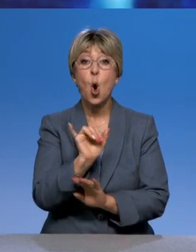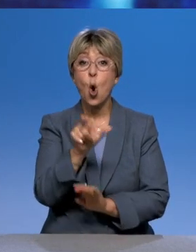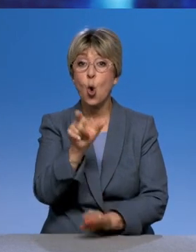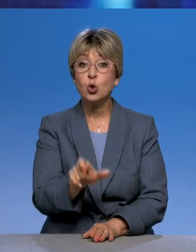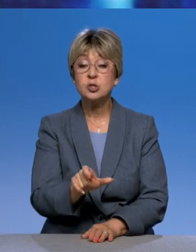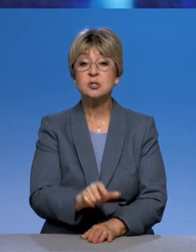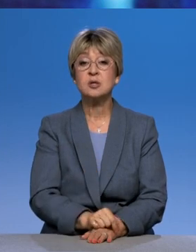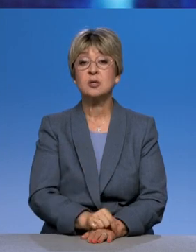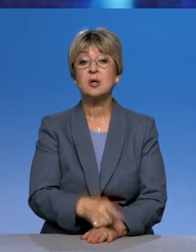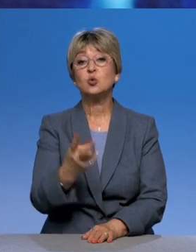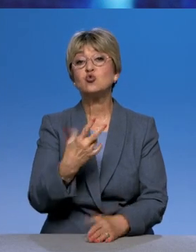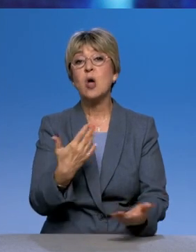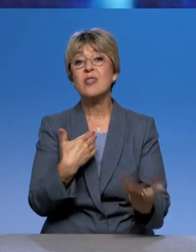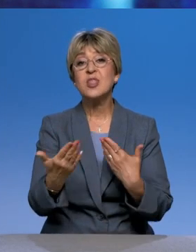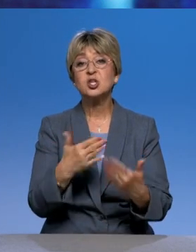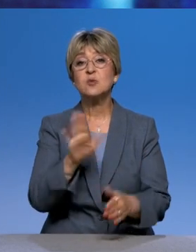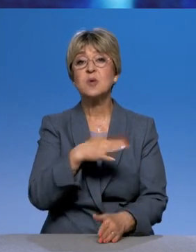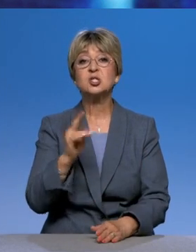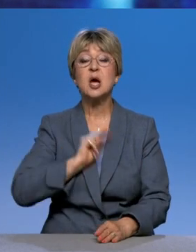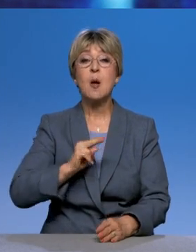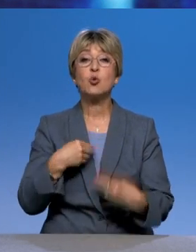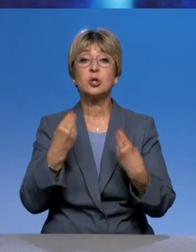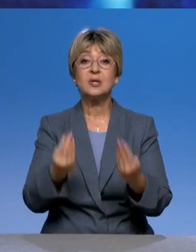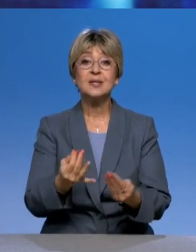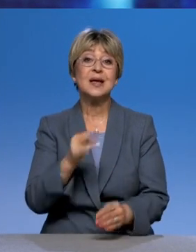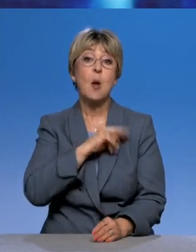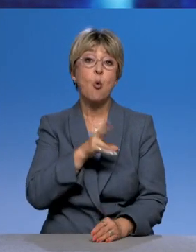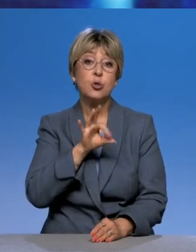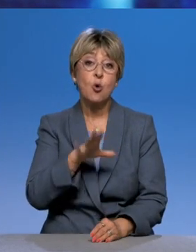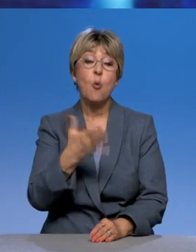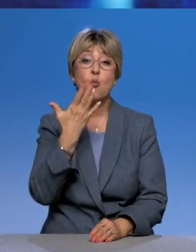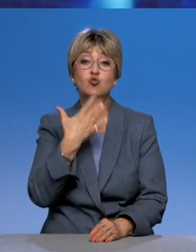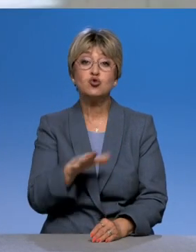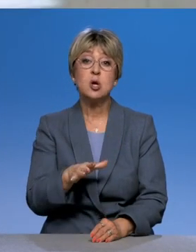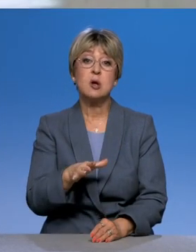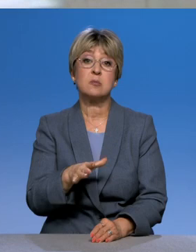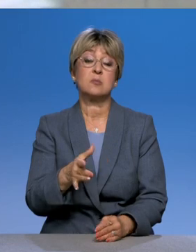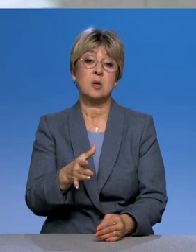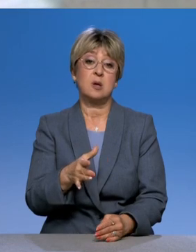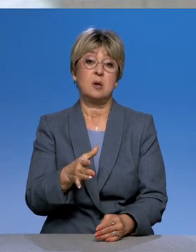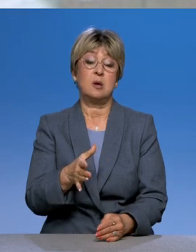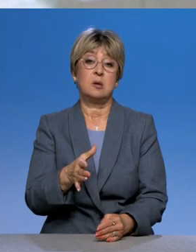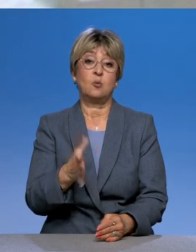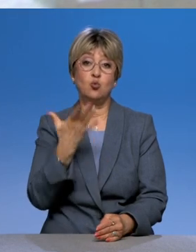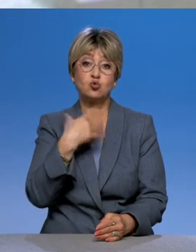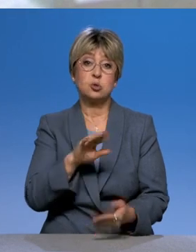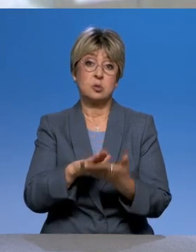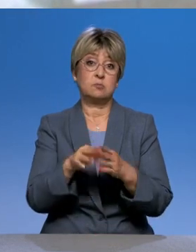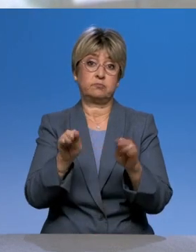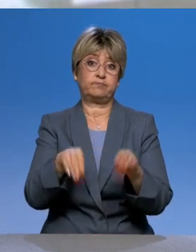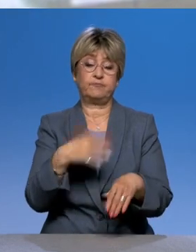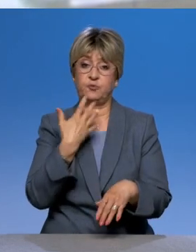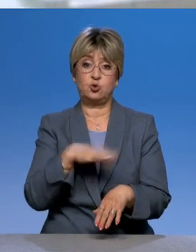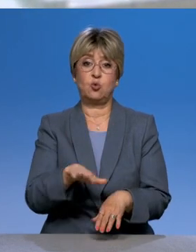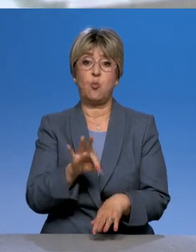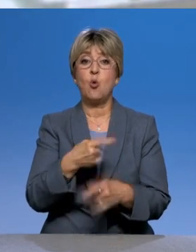уже отношения между работодателем и работником сложились, я имею в виду по поводу переработки времени. По-разному.